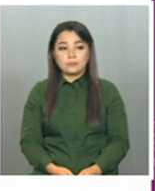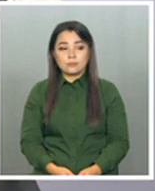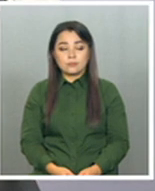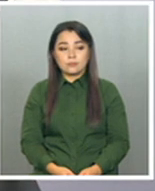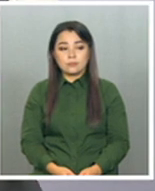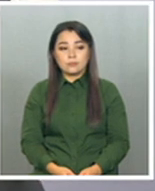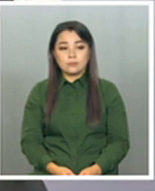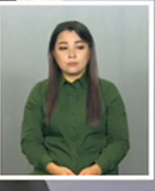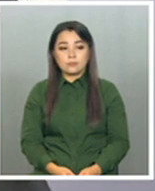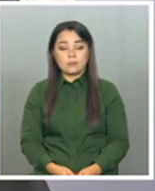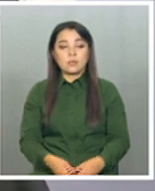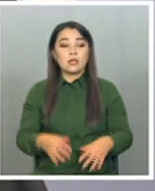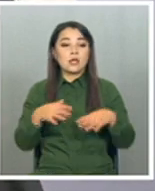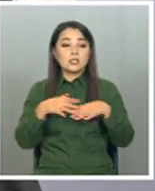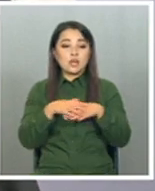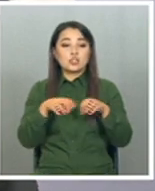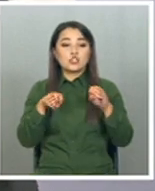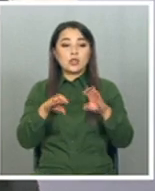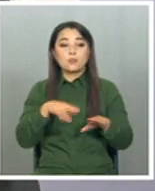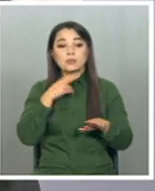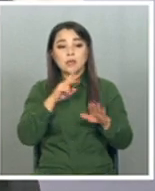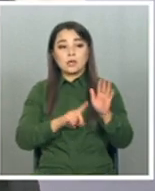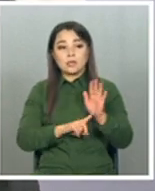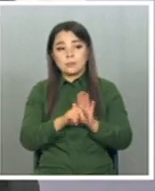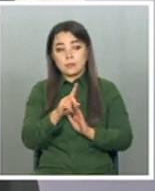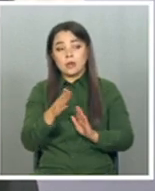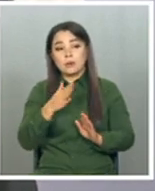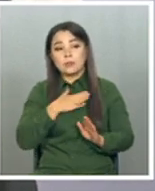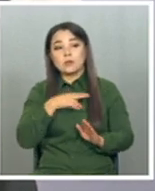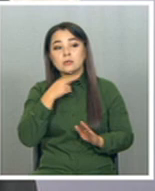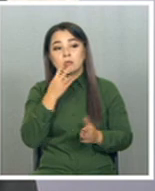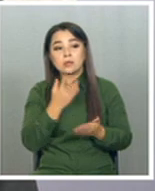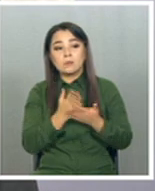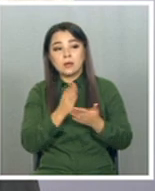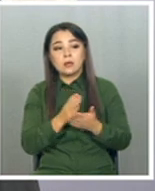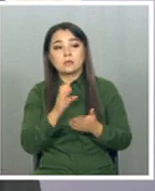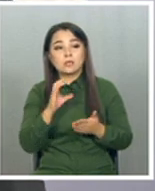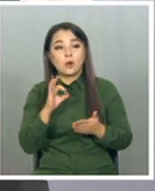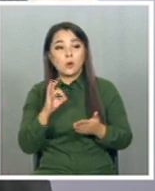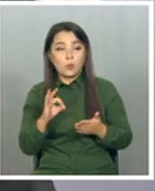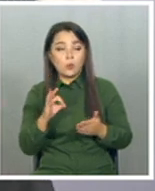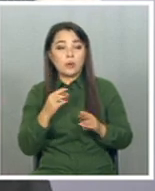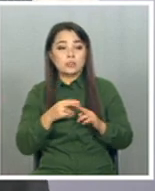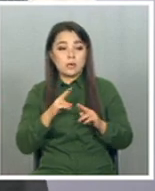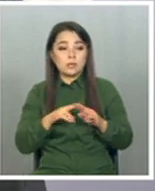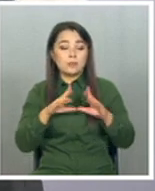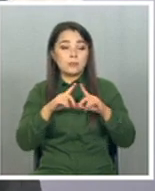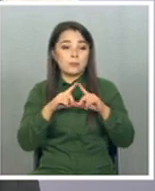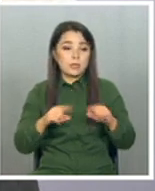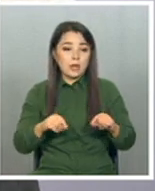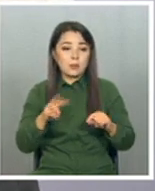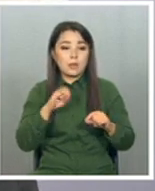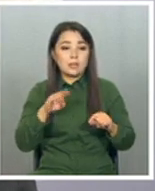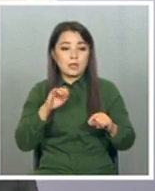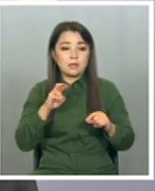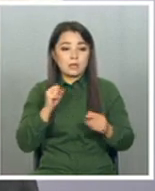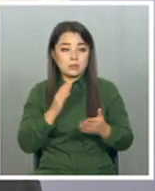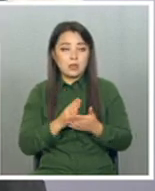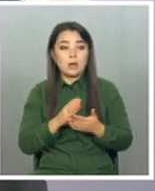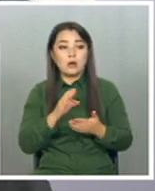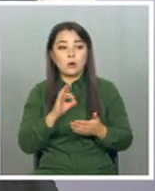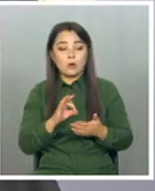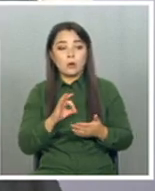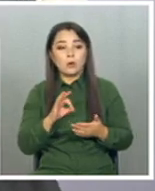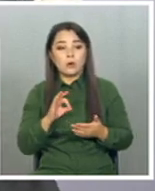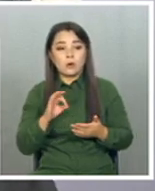Балалар, енді есептің шешуіне көшейік. Бізге қараңыздар, мынау CO медиана болғандықтан AO мен